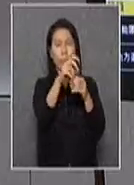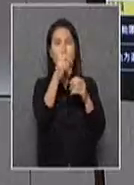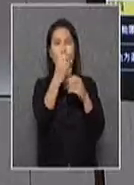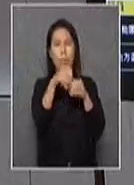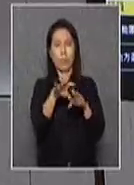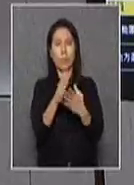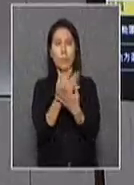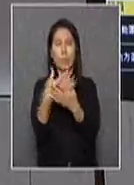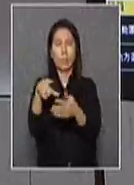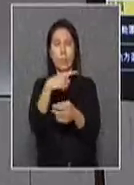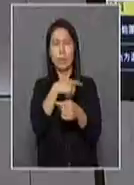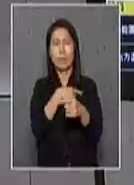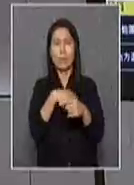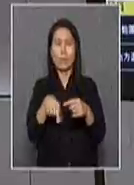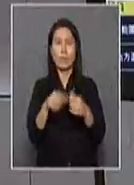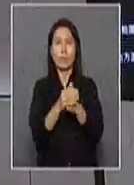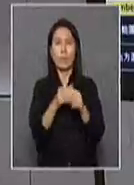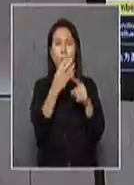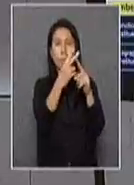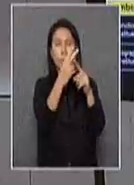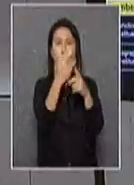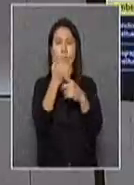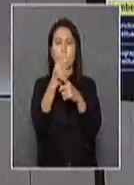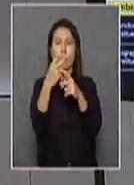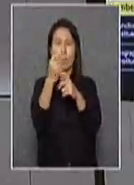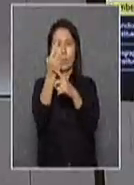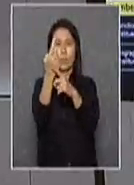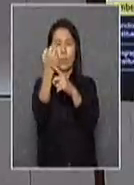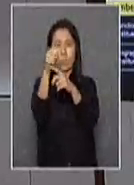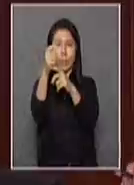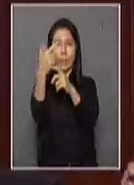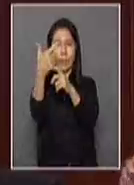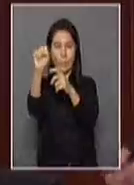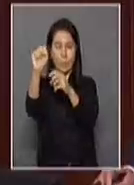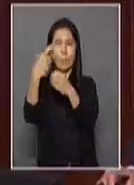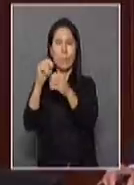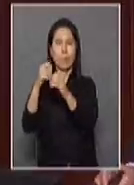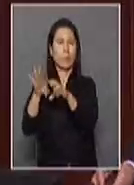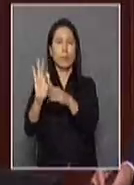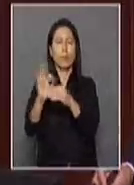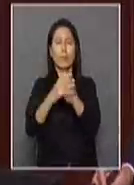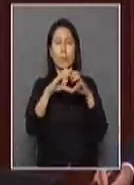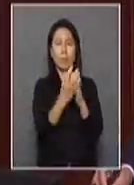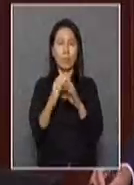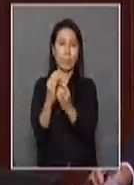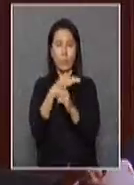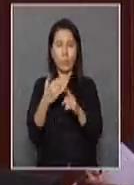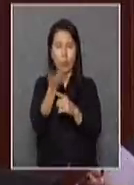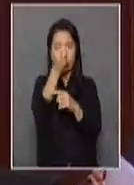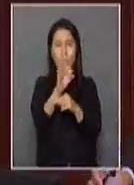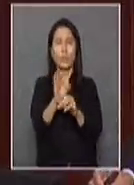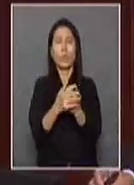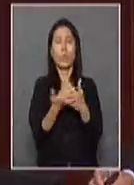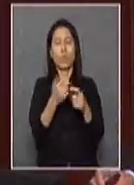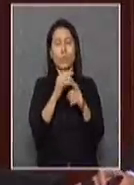區直接選舉產生的議員12位出席，1位贊成，8位反對，沒有人棄權。議題未獲得兩部分在席委員分別以過半數贊成，我宣